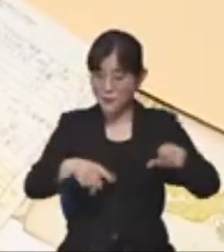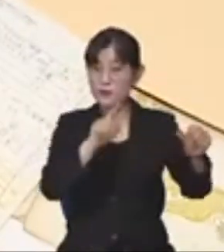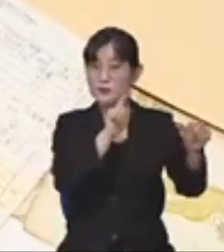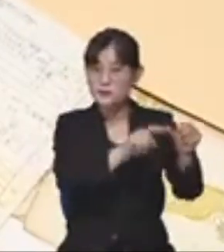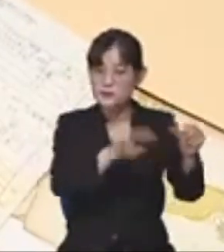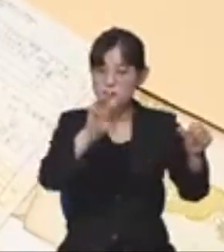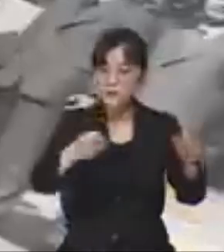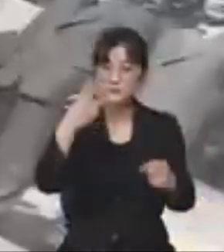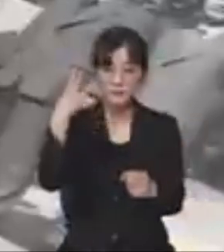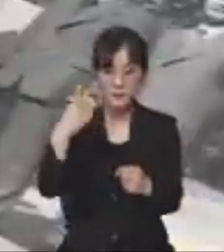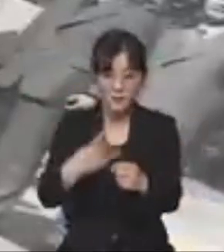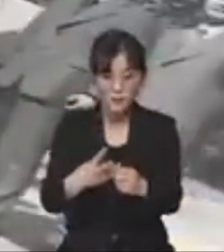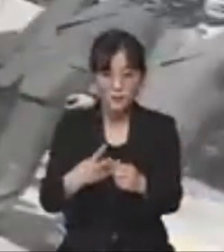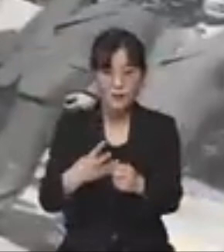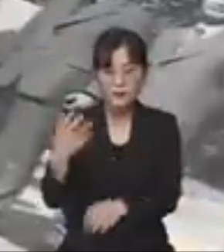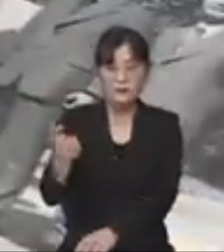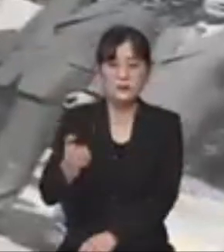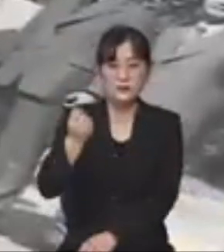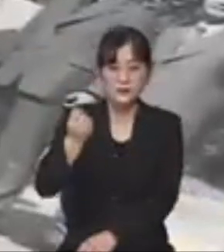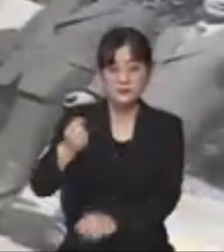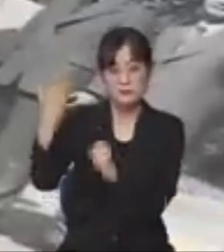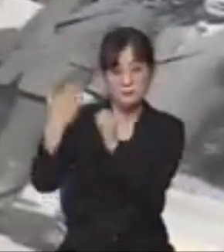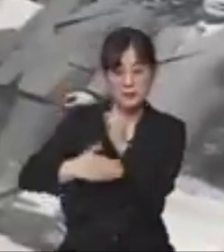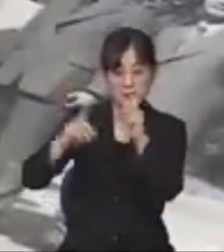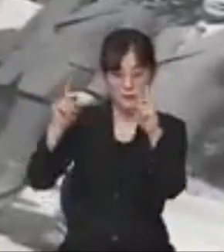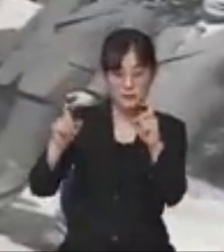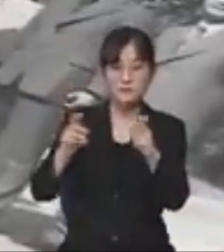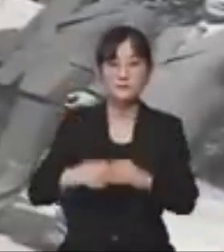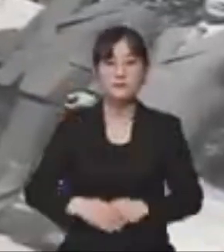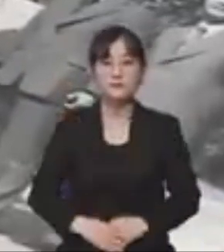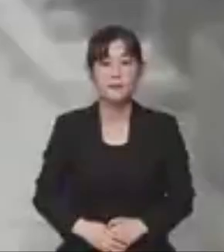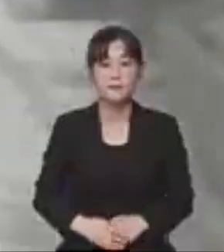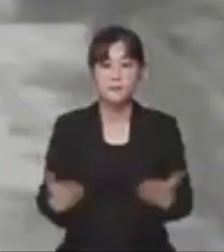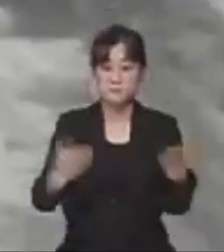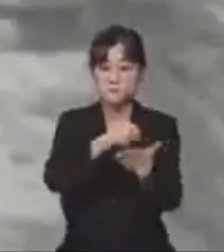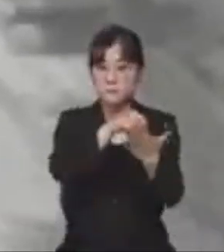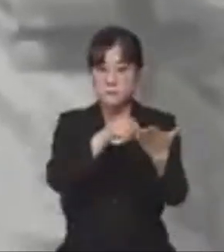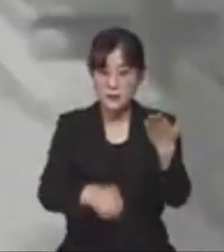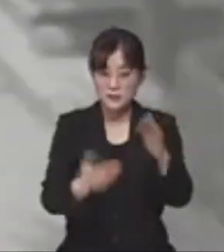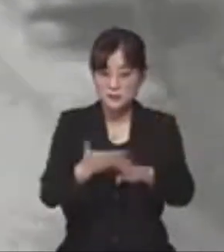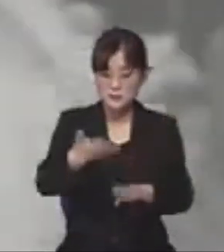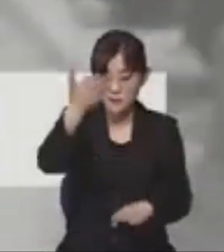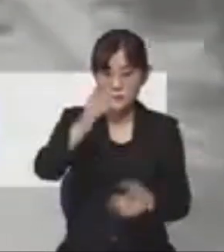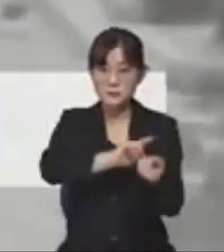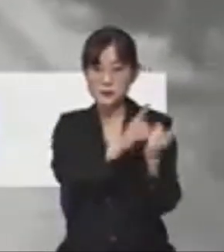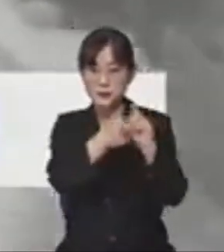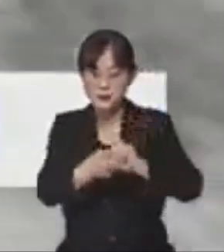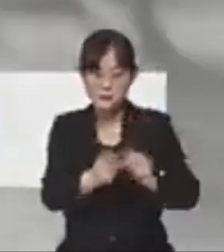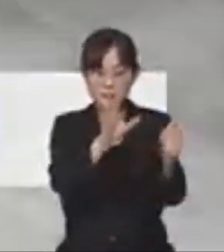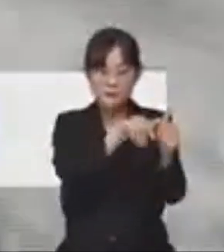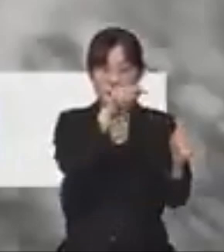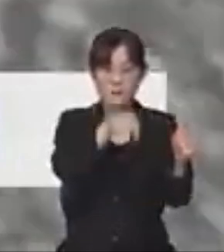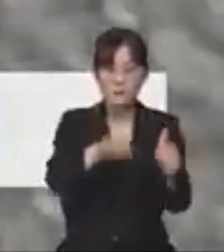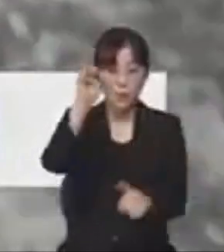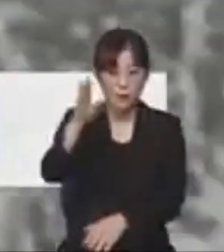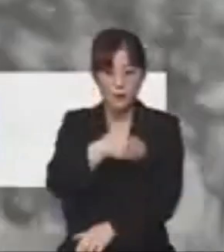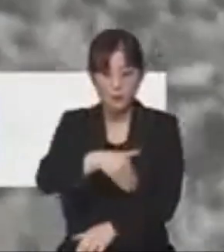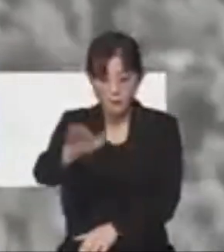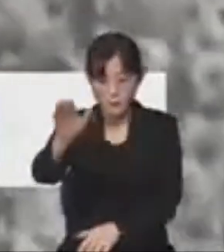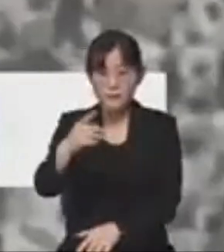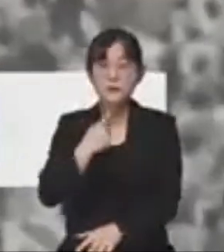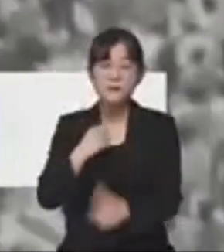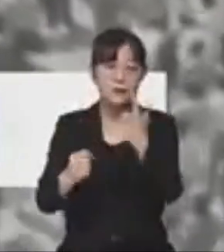동안 품어온 아버지의 흔적입니다. 퇴직을 앞둔 선배 대신 함평에서 광주로 향했던